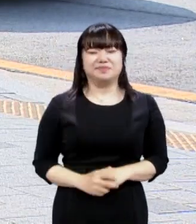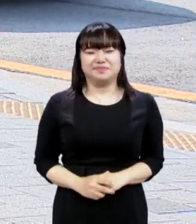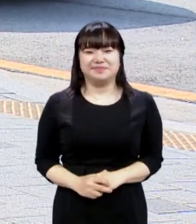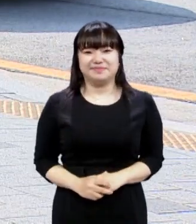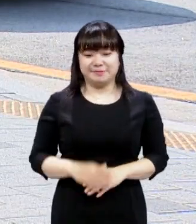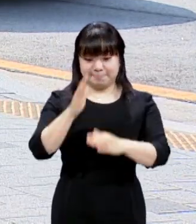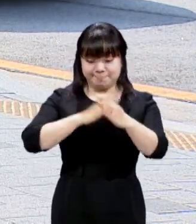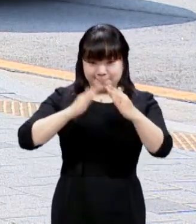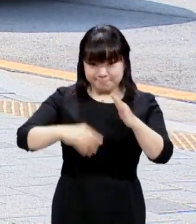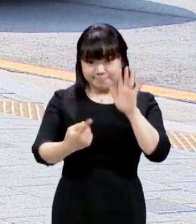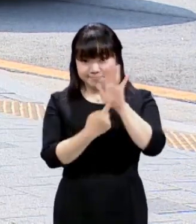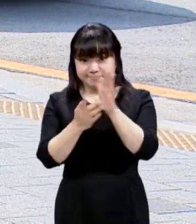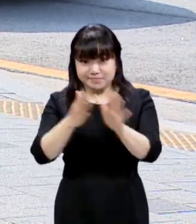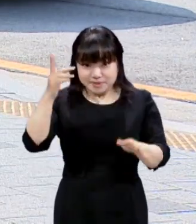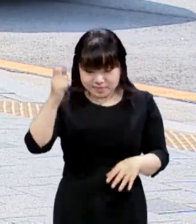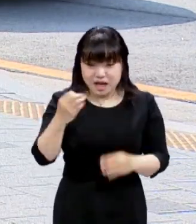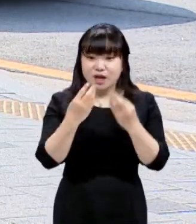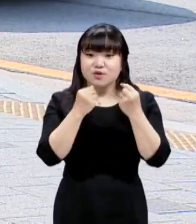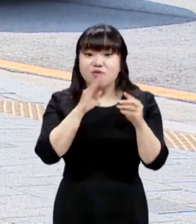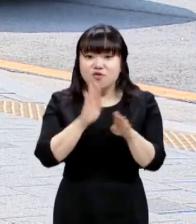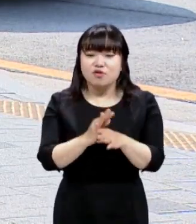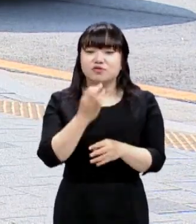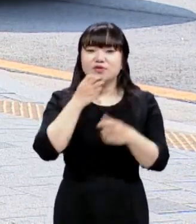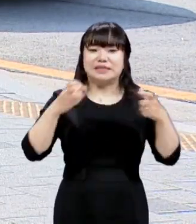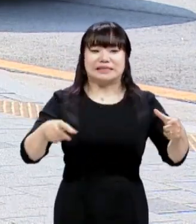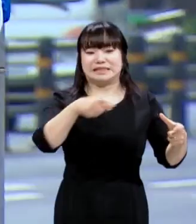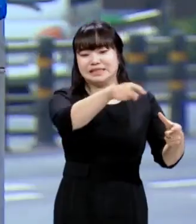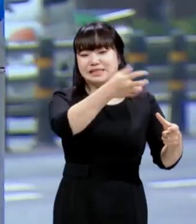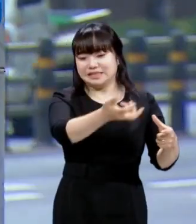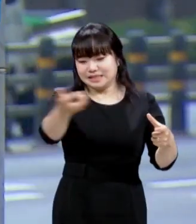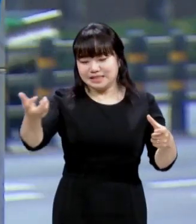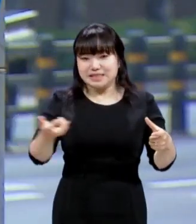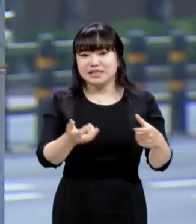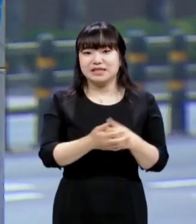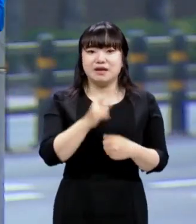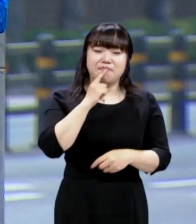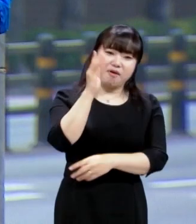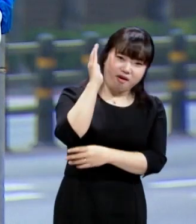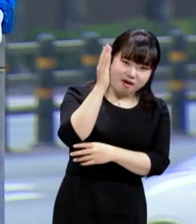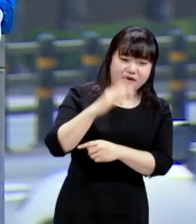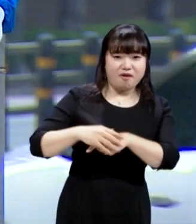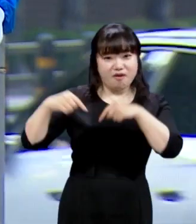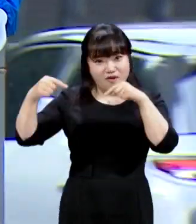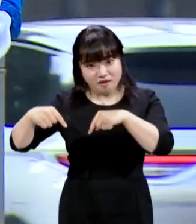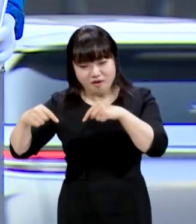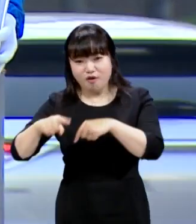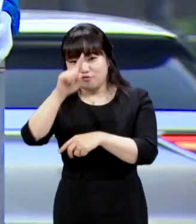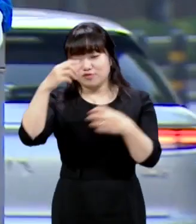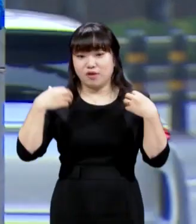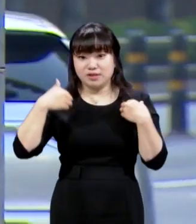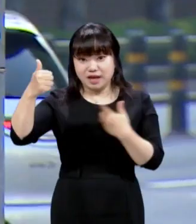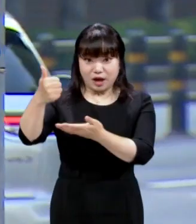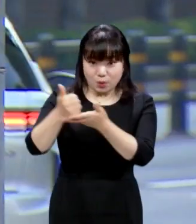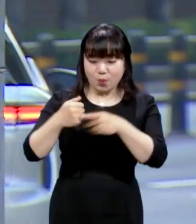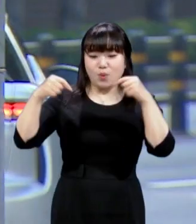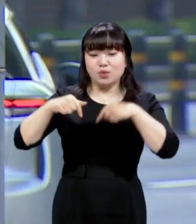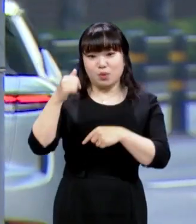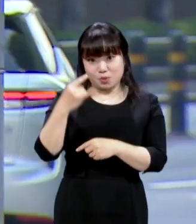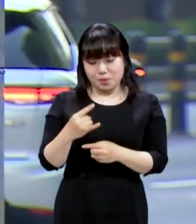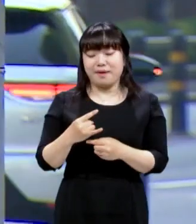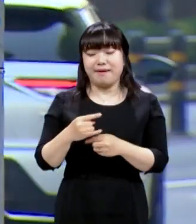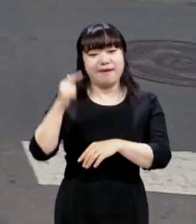공식 선거운동 시작 후 첫 주말 서울 각 지역에서는 선거방송 토론 위원회 주간에 구청장 후보 초청 토론회가